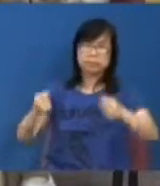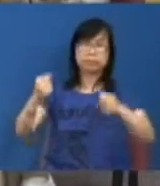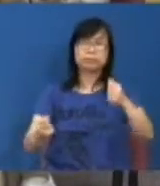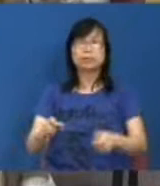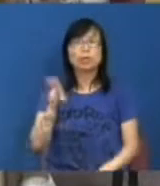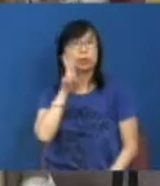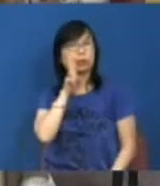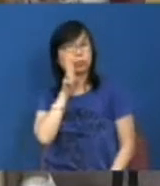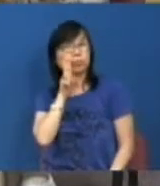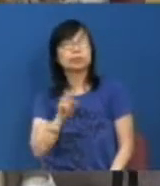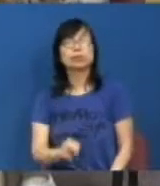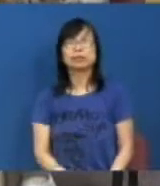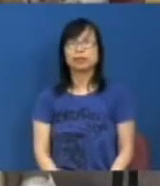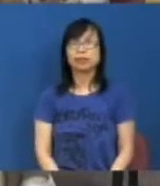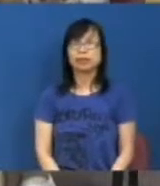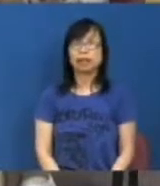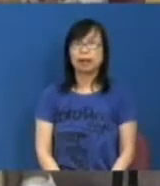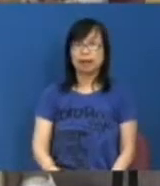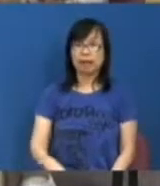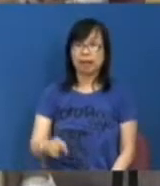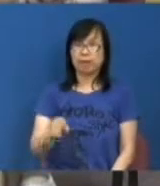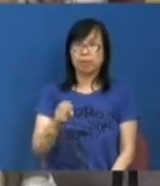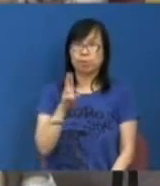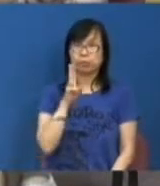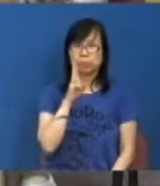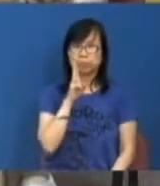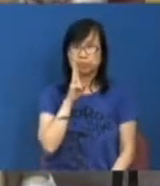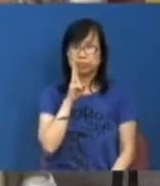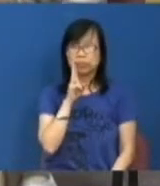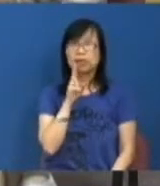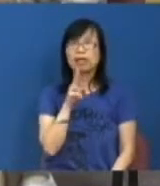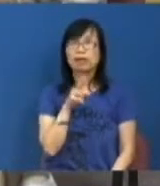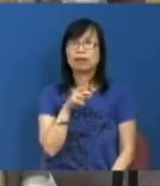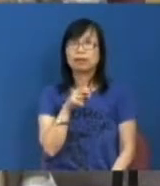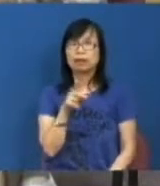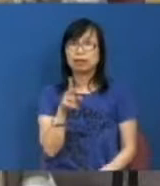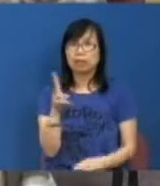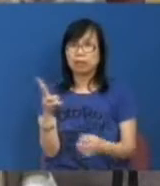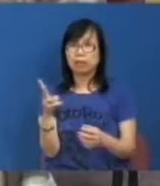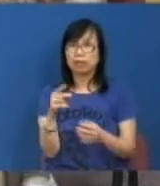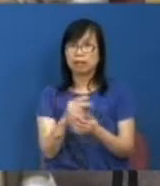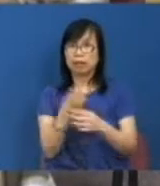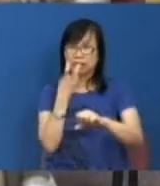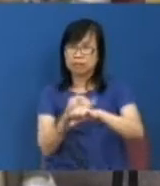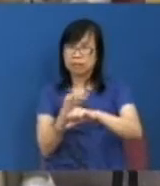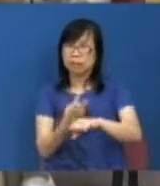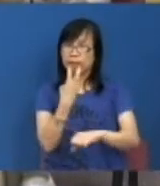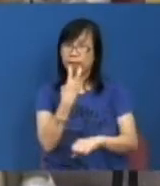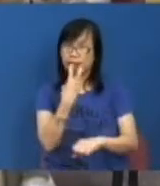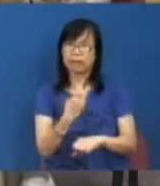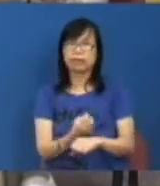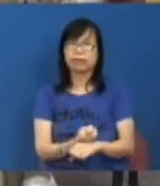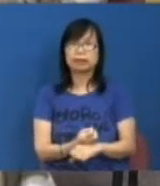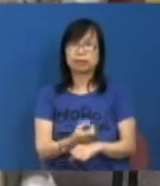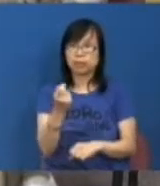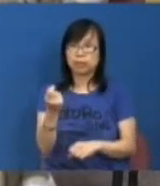譬如佢係我哋發動嘅類似啲 hybrid 嘅兩種或者石油氣啦